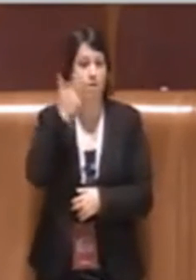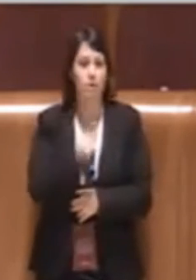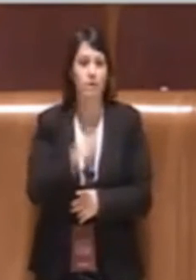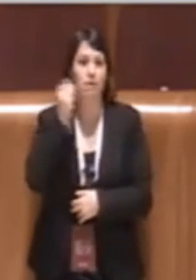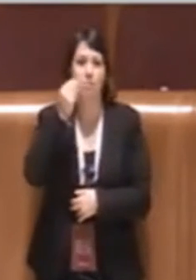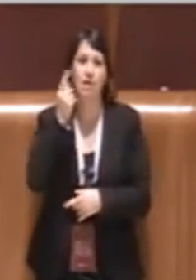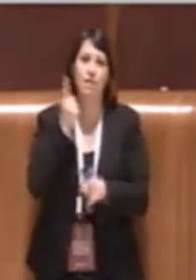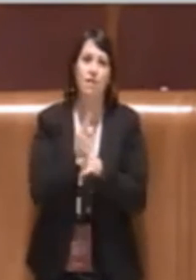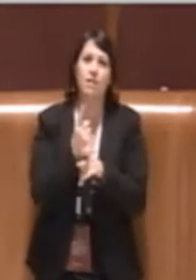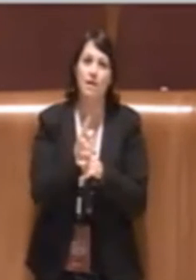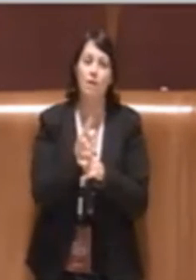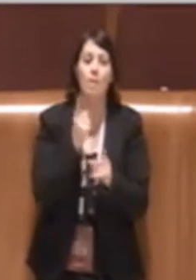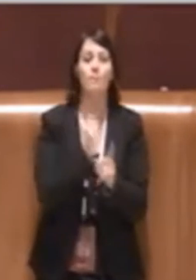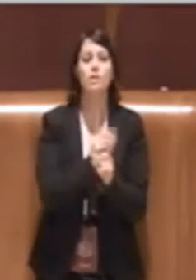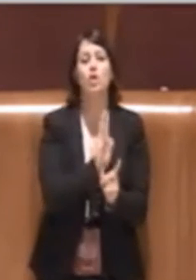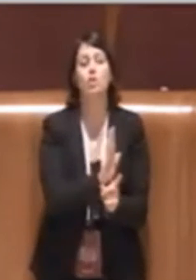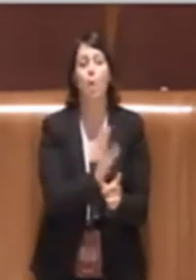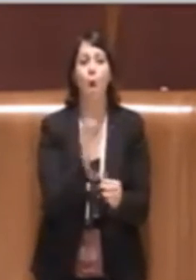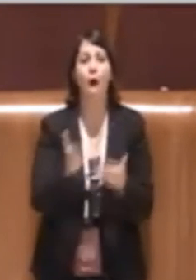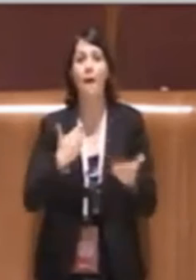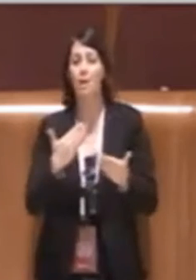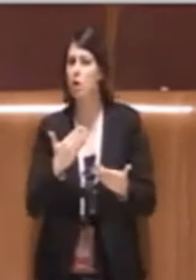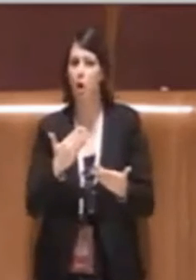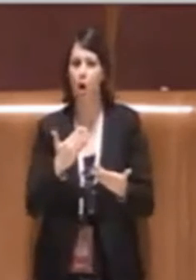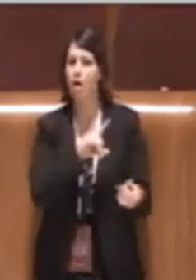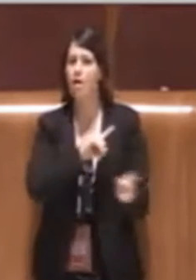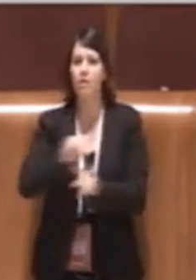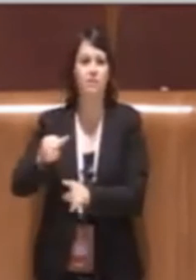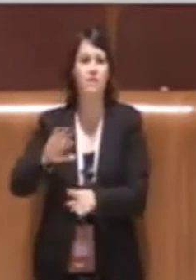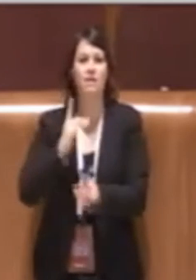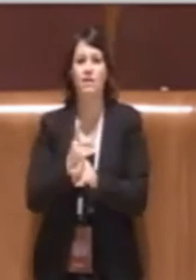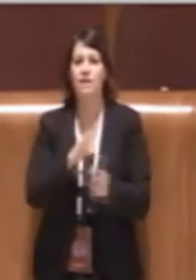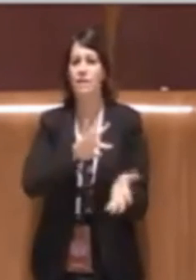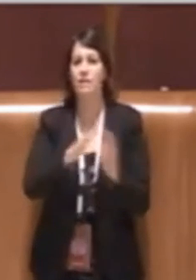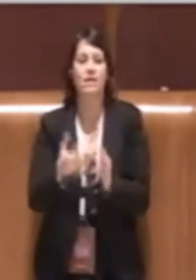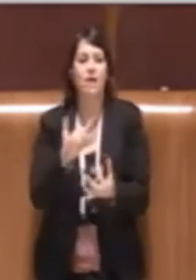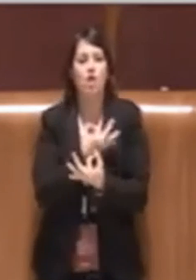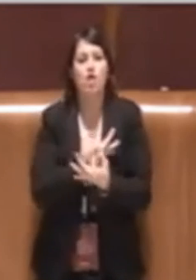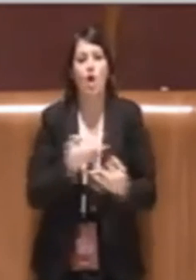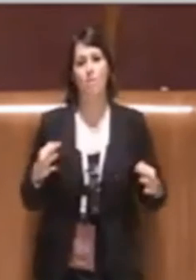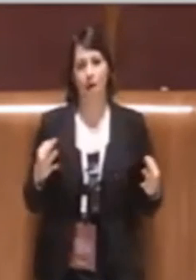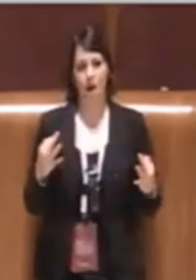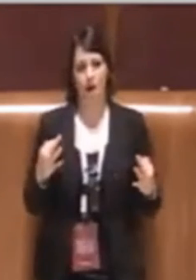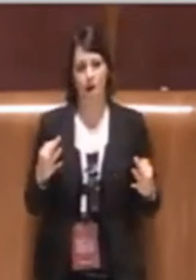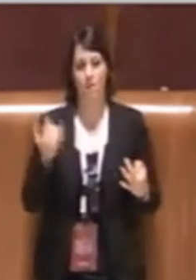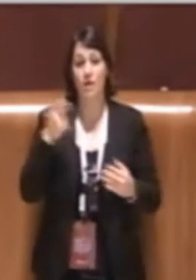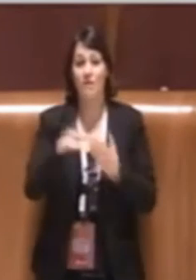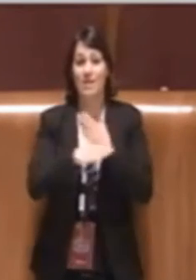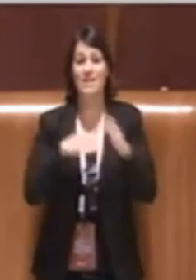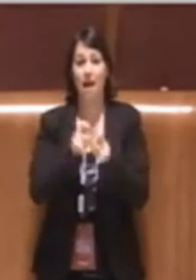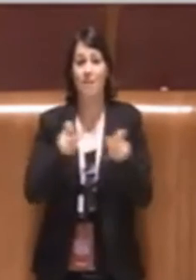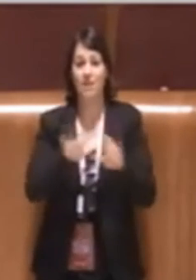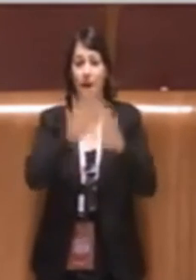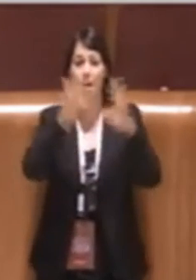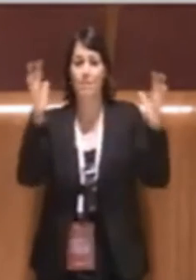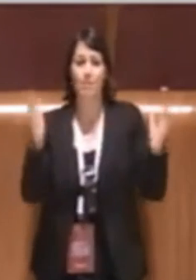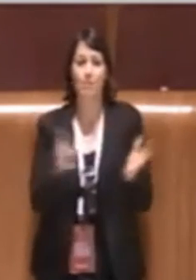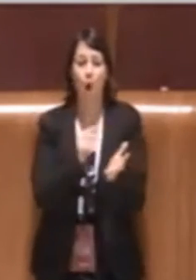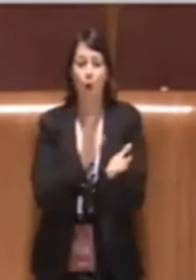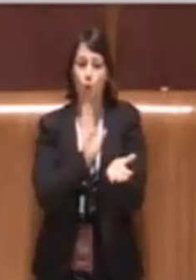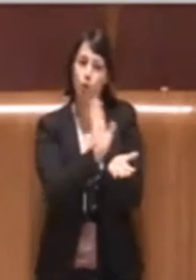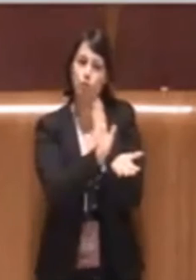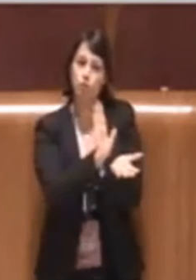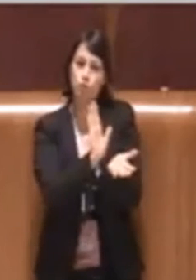dell'emergenza la disabilità non è un mondo a sé di cui occuparsi di tanto in tanto con interventi isolati